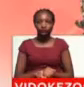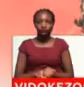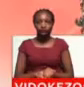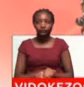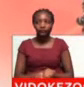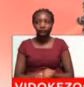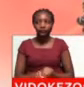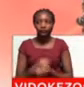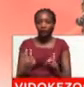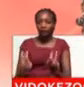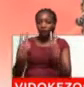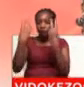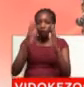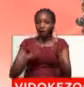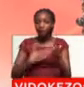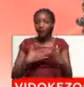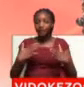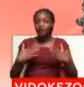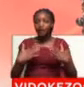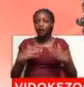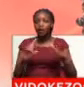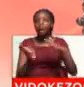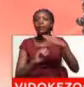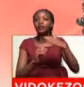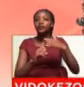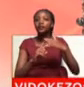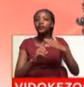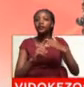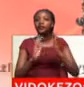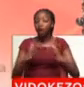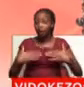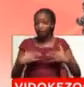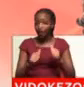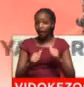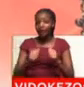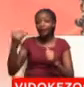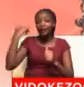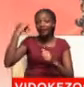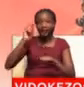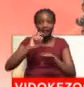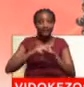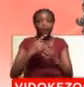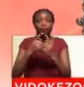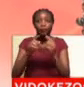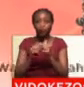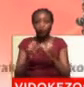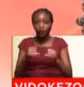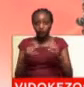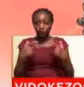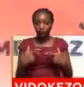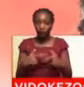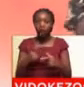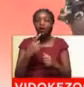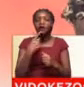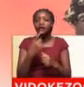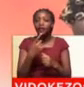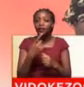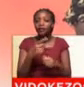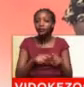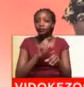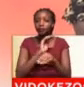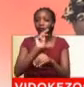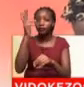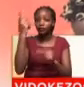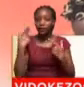Na mtazamaji, waziri wa afya Mutahi Kagwe hapo jana akizungumza na wanahabari alishinikiza Wakenya kusaidia